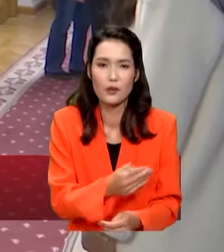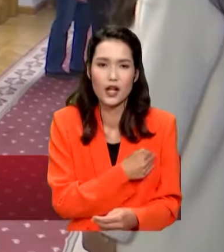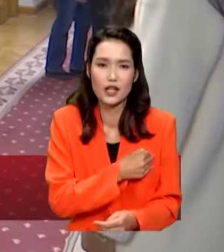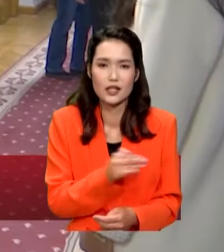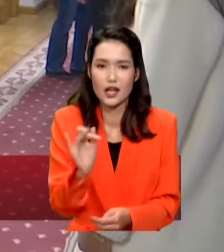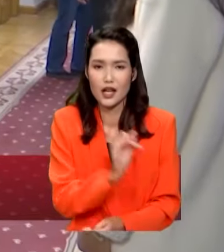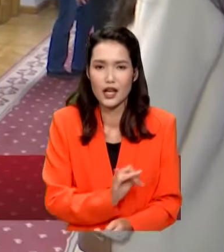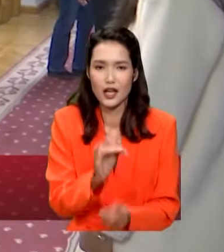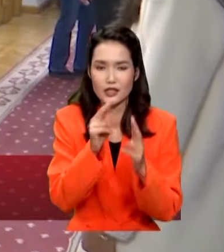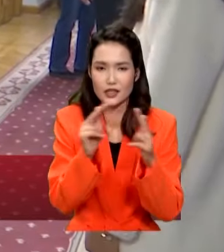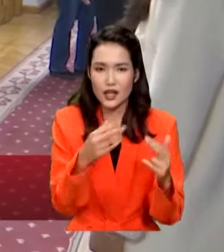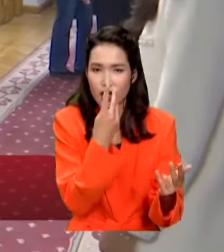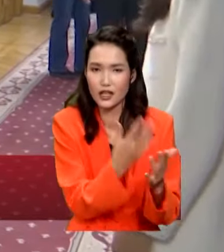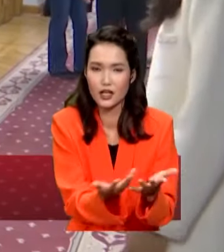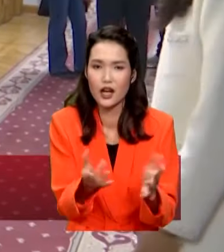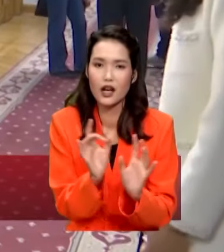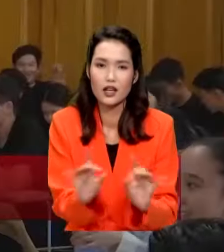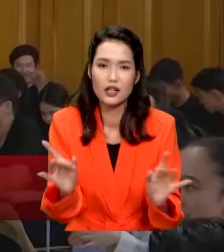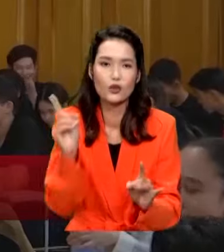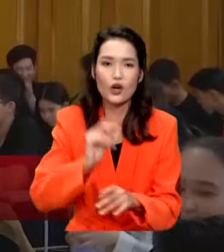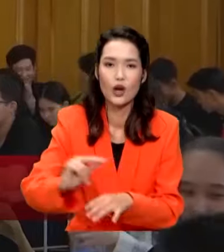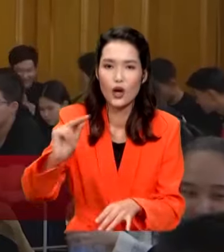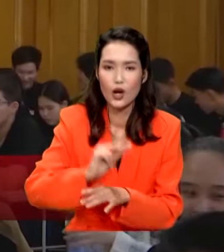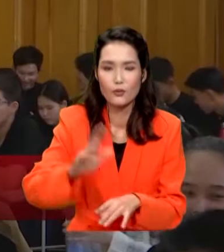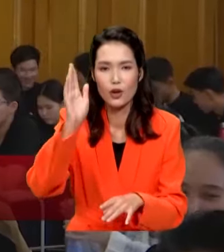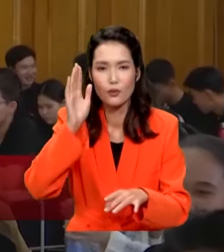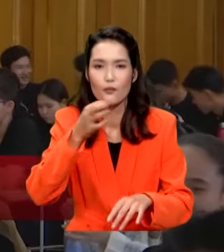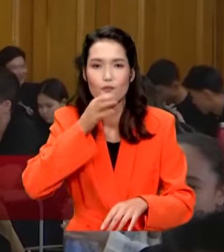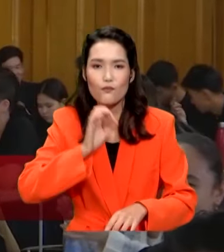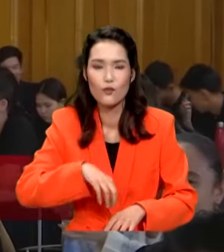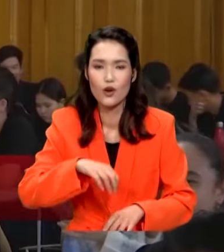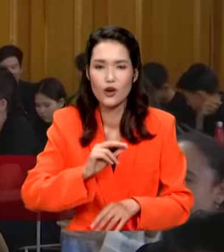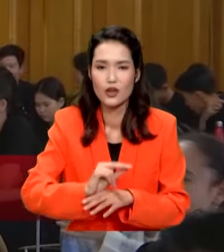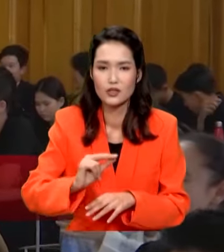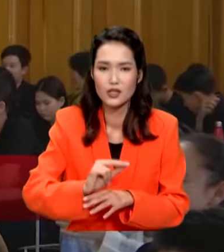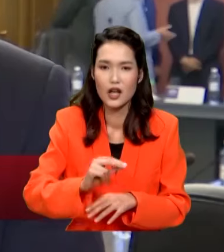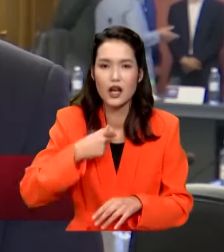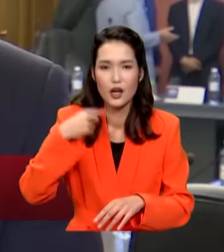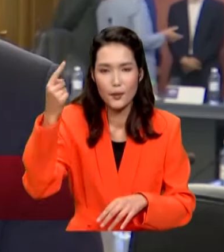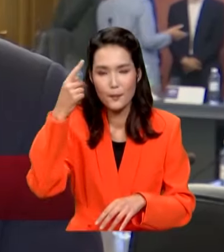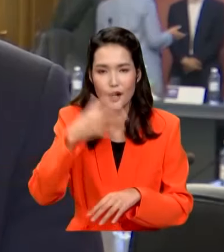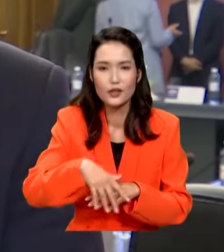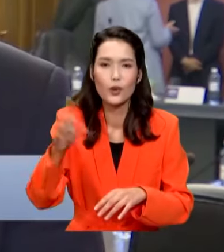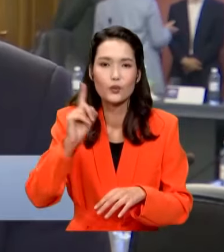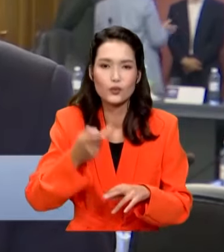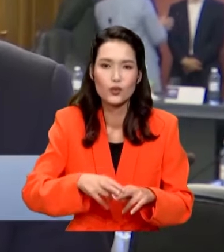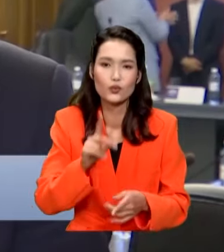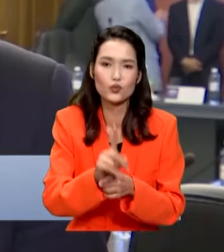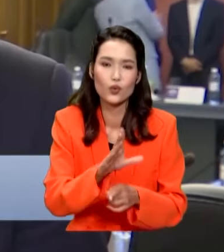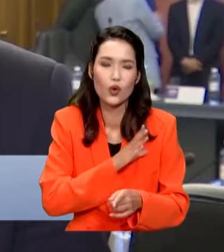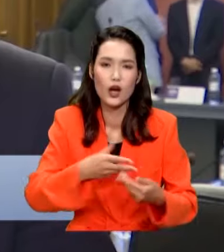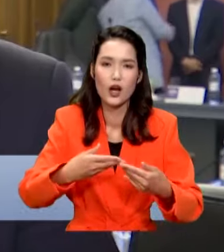историческое здание и рассказать о том, чему обучаются будущие профессионалы. Мы понимаем, что оно должно быть открыто